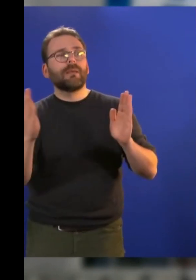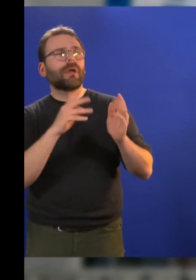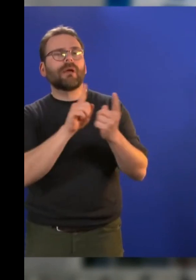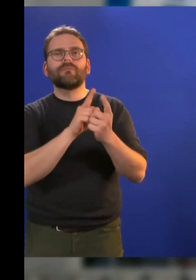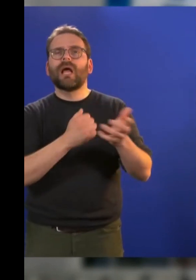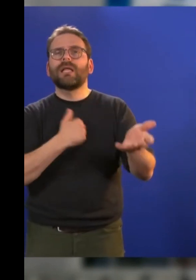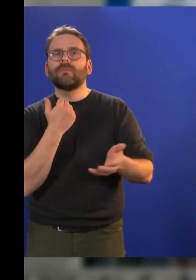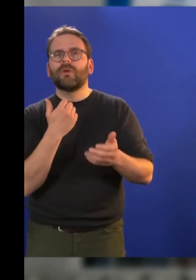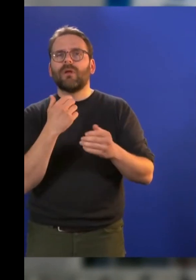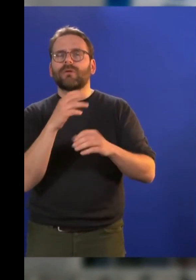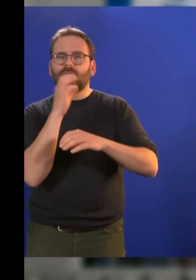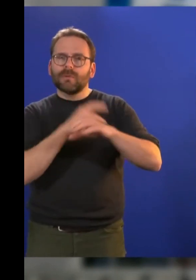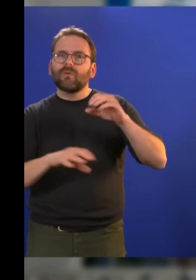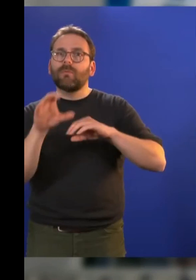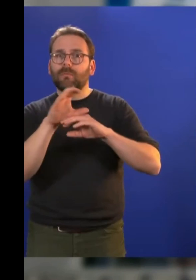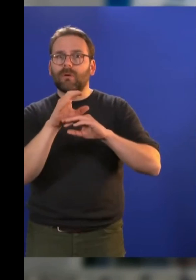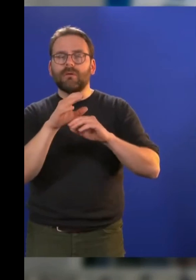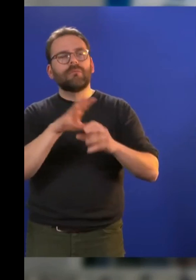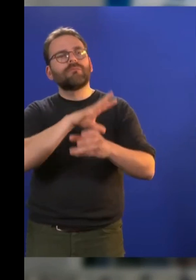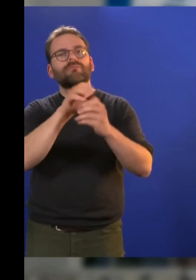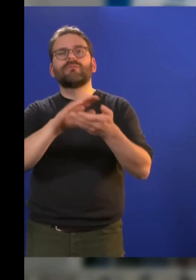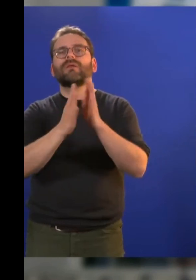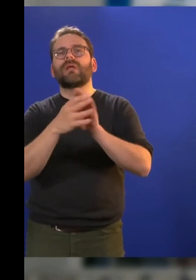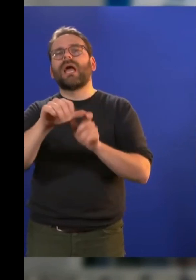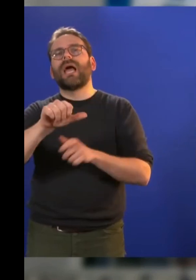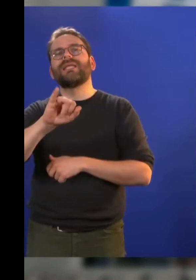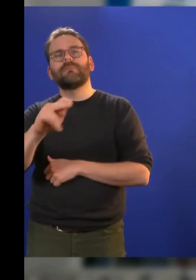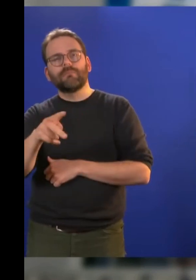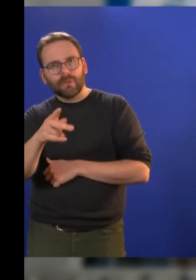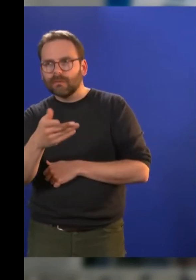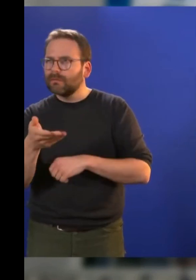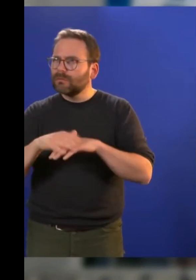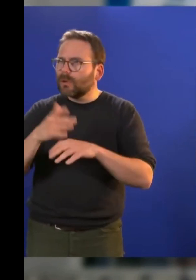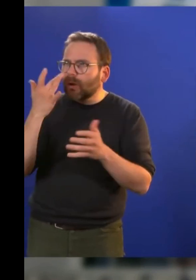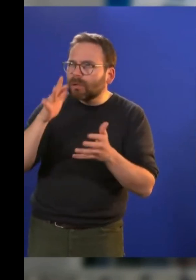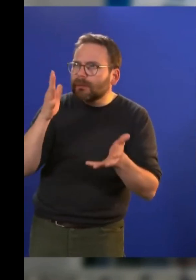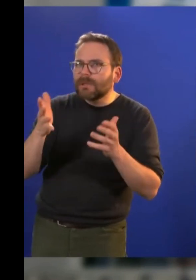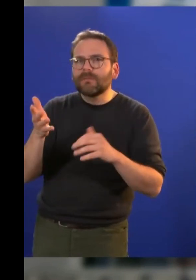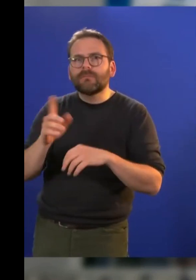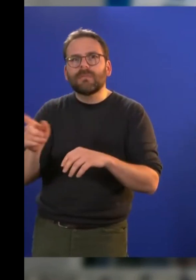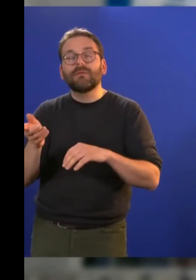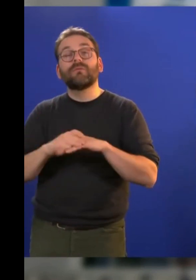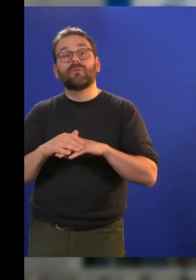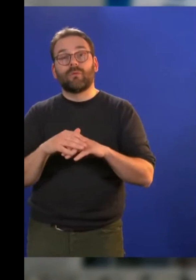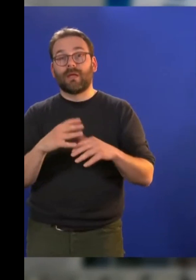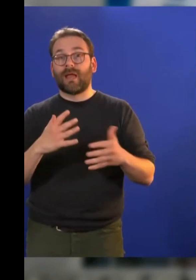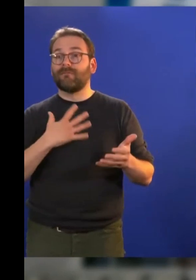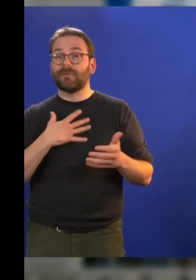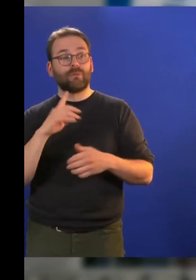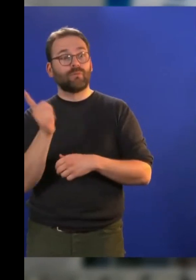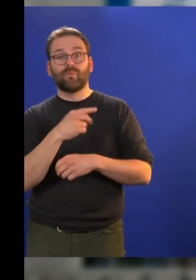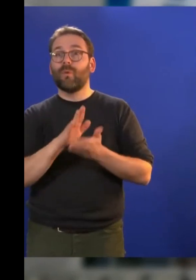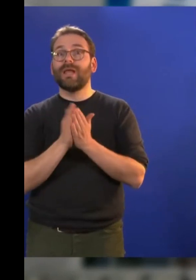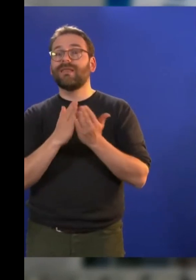de la métropole, rassemblés dans l'ALIP. Vous l'ignorez peut-être, mais ça permet à tous les gens qui aiment les